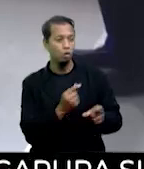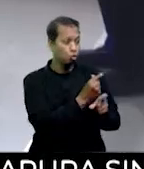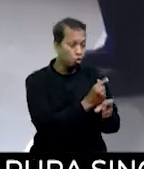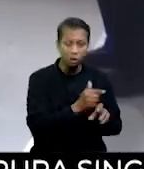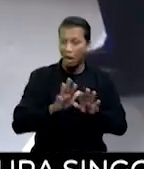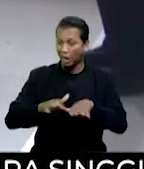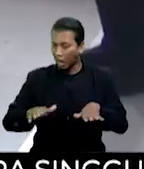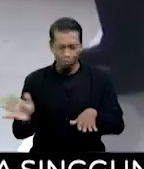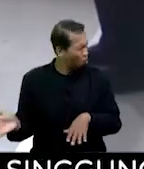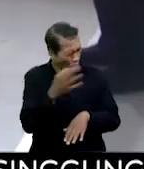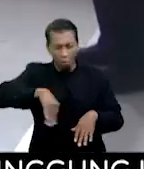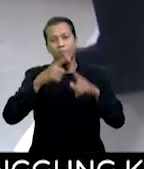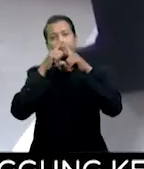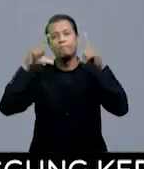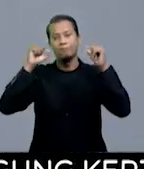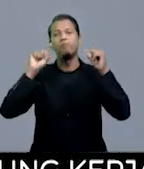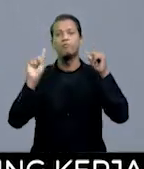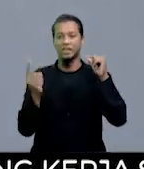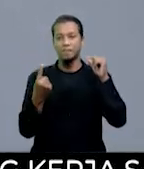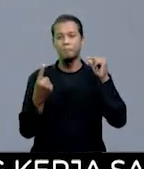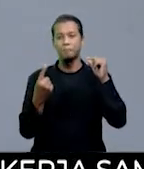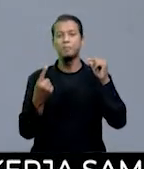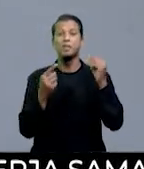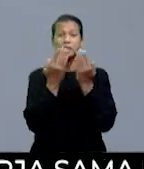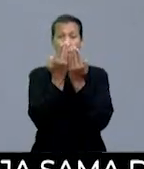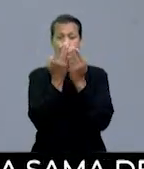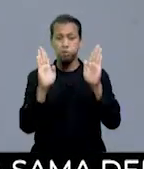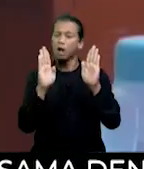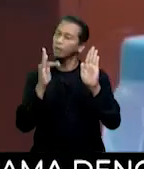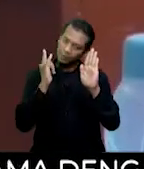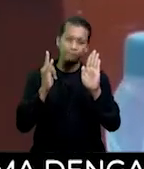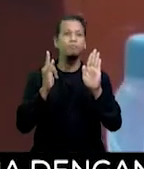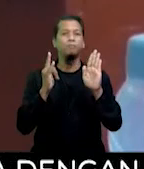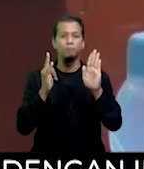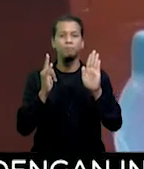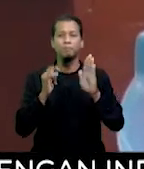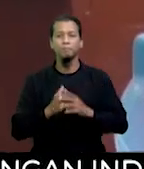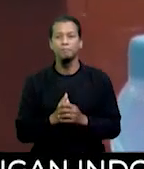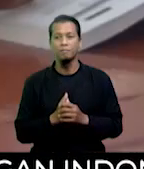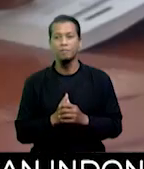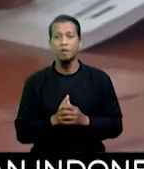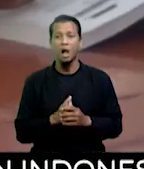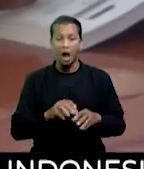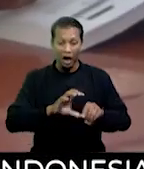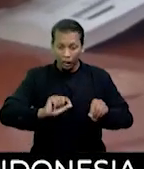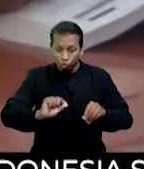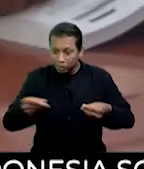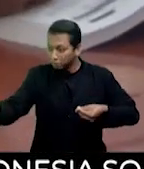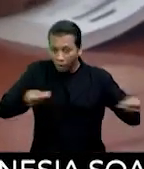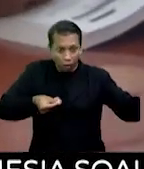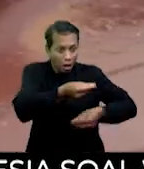jendela, serta dilarang meminjamkan alat tulis. Seluruh siswa dan guru juga telah divaksinasi dan